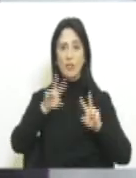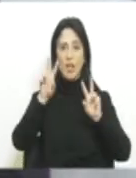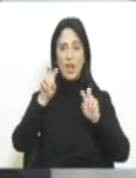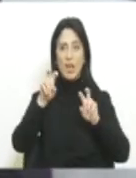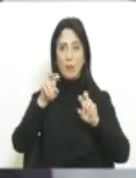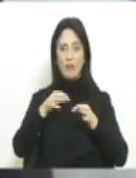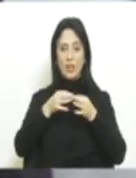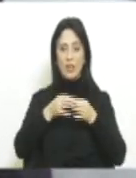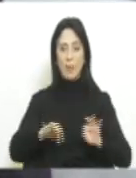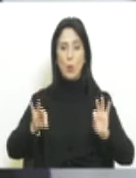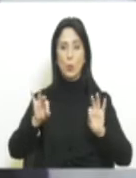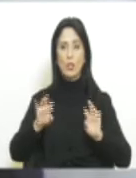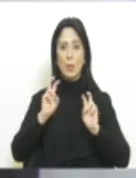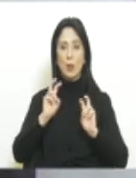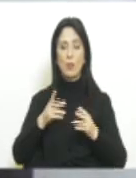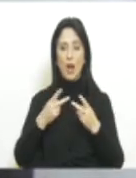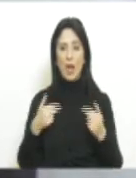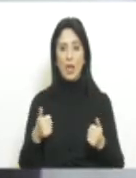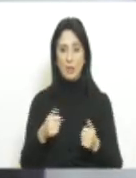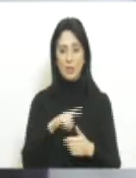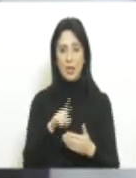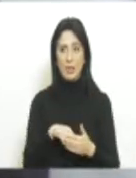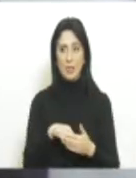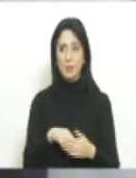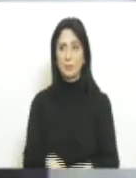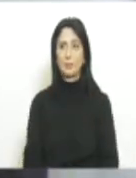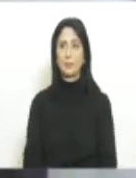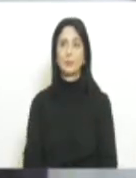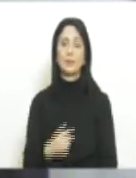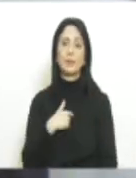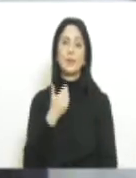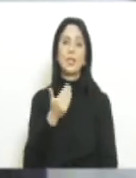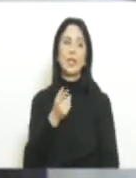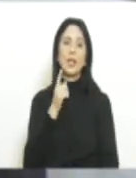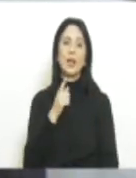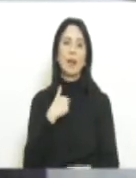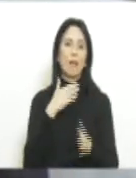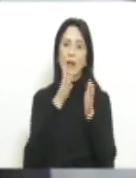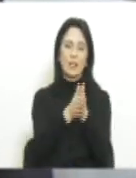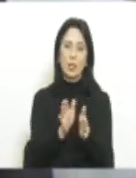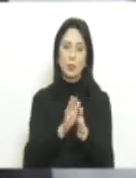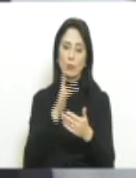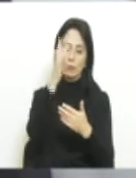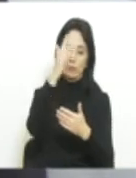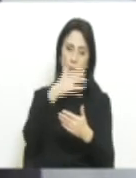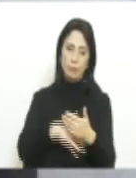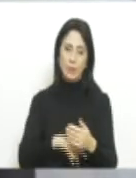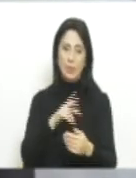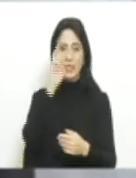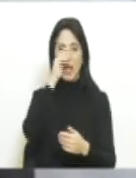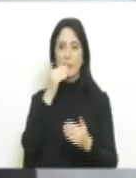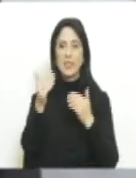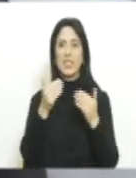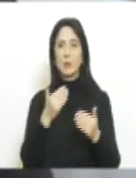წოდებული დამოუკიდებლობის აღიარების საკითხი. მე ხლა თქვენ ნამდვილად არ გთხოვთ ჩამოთვლას იმ